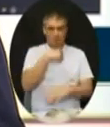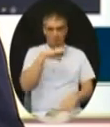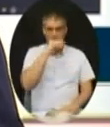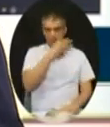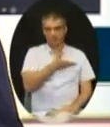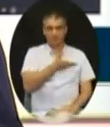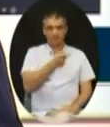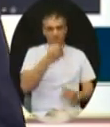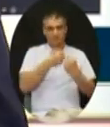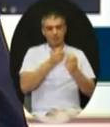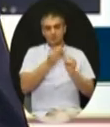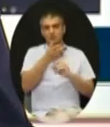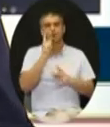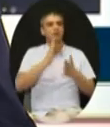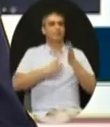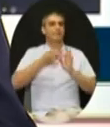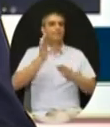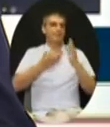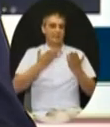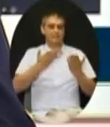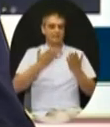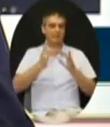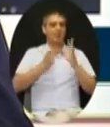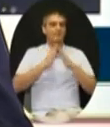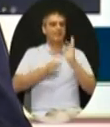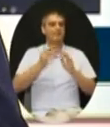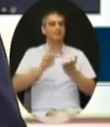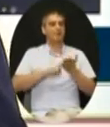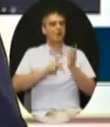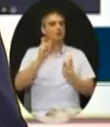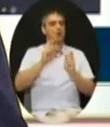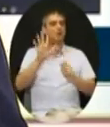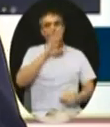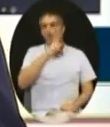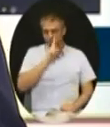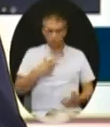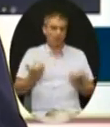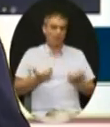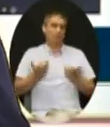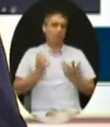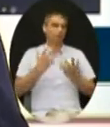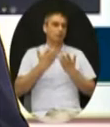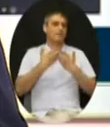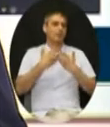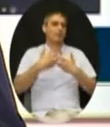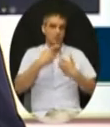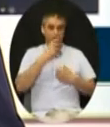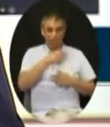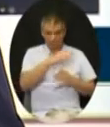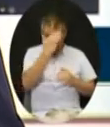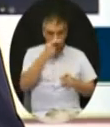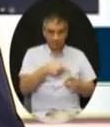עליהם, התמודד עם זה. יש בית דין לזכויות אדם אירופאי, יש כלים, יש מנגנונים, השאלה הם מסתפקים